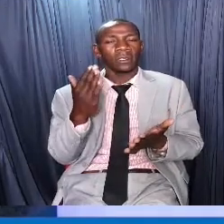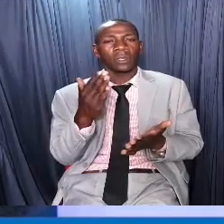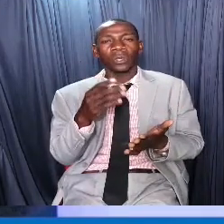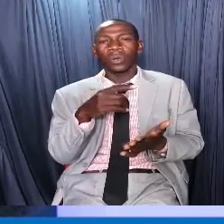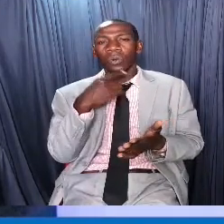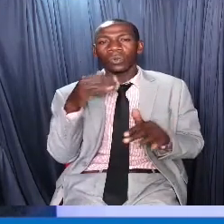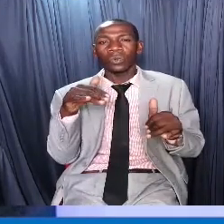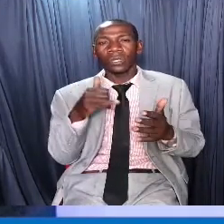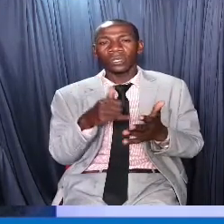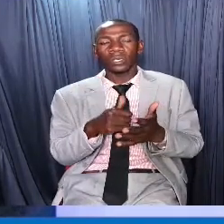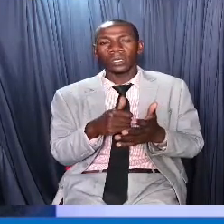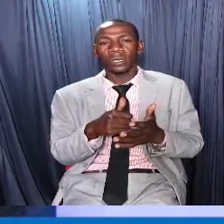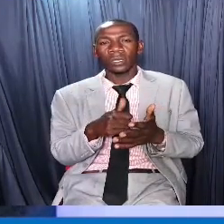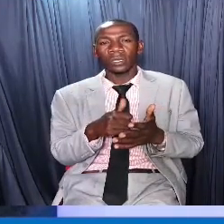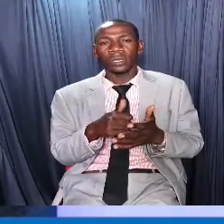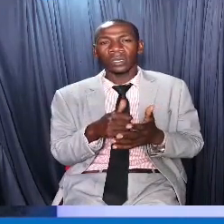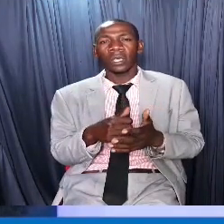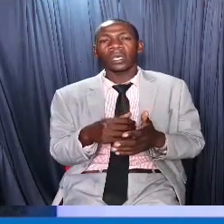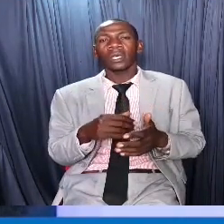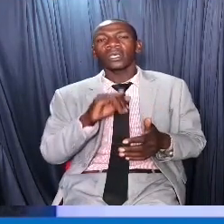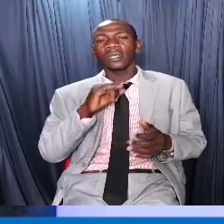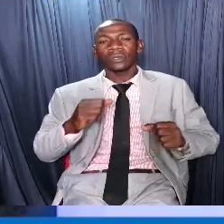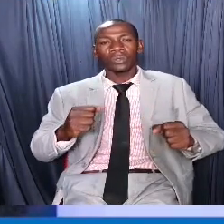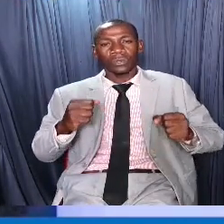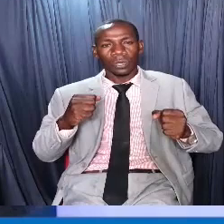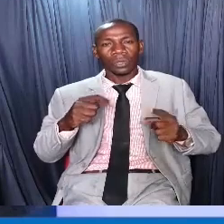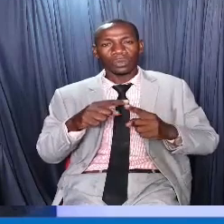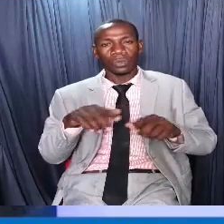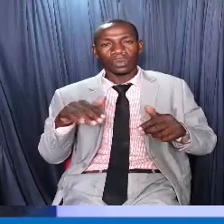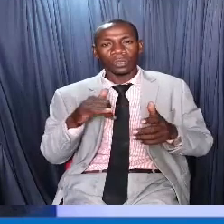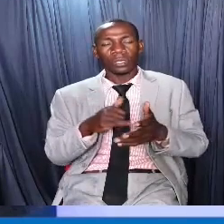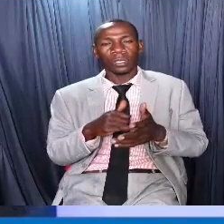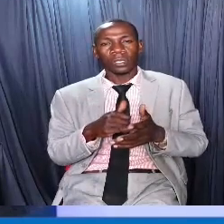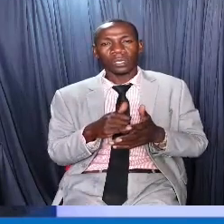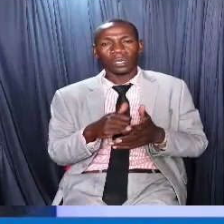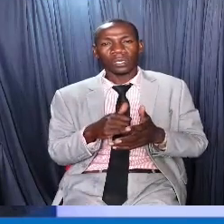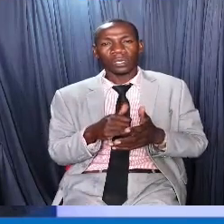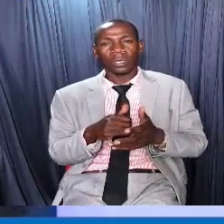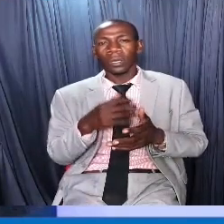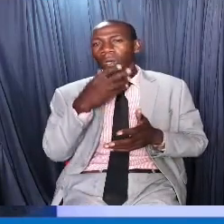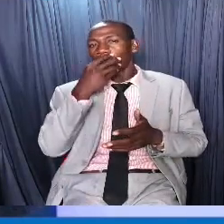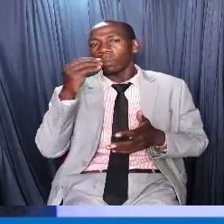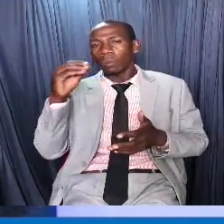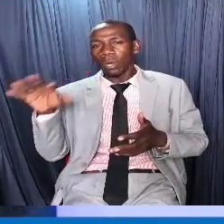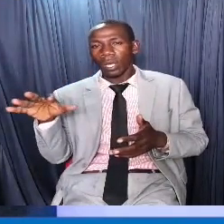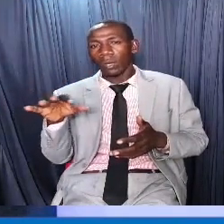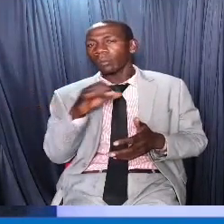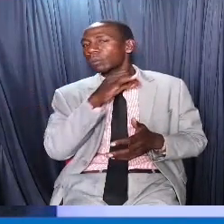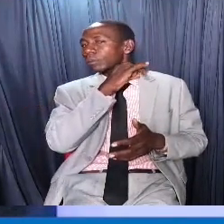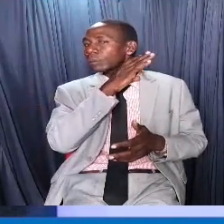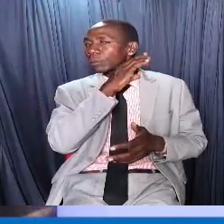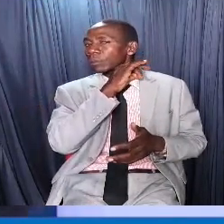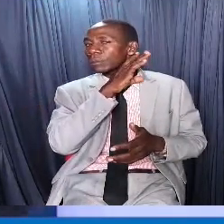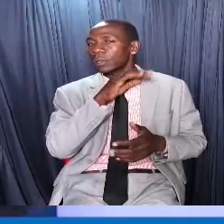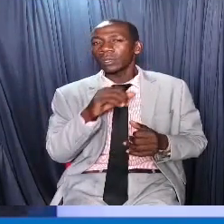naye lifanya. One doing. Uthibitika kana kwamba anafanya haki. Is confirmed as if he's doing what's right. Amelaumu, amechukia, amenungunika tena yuko